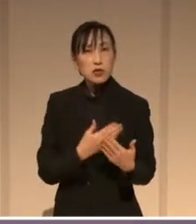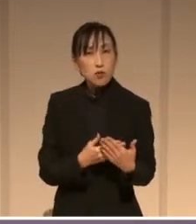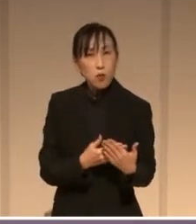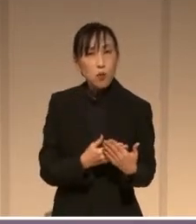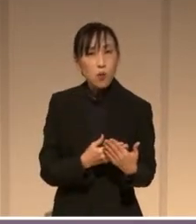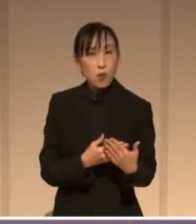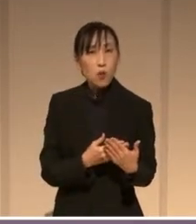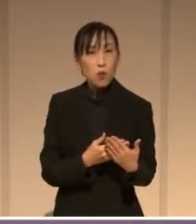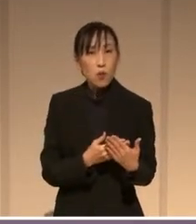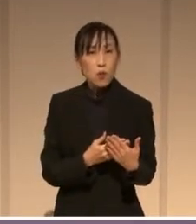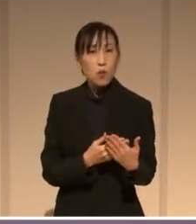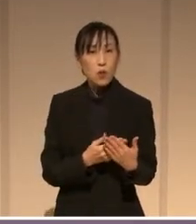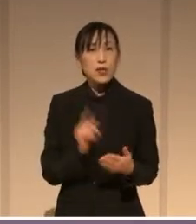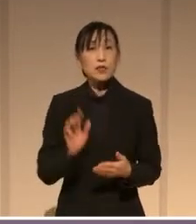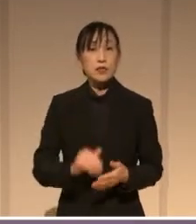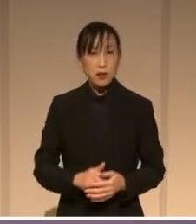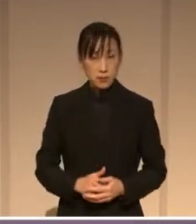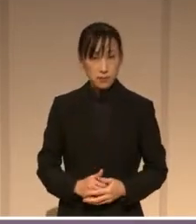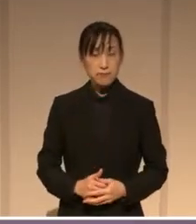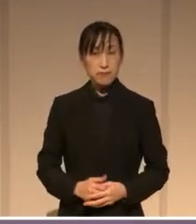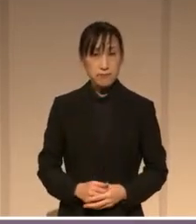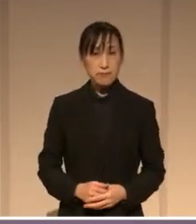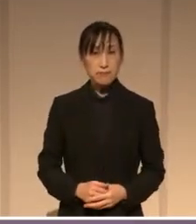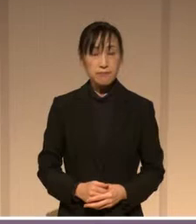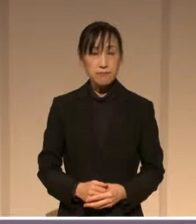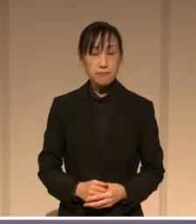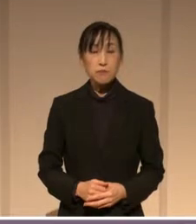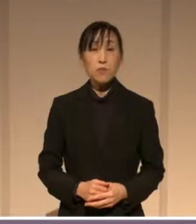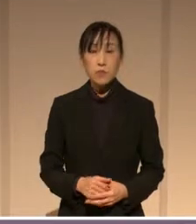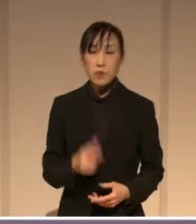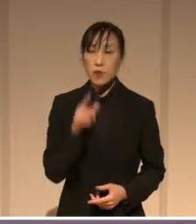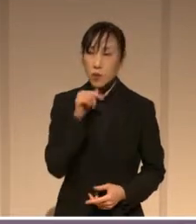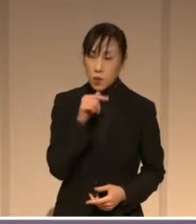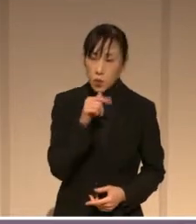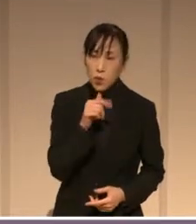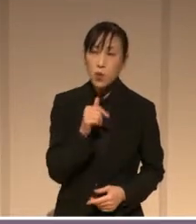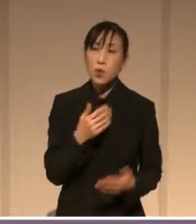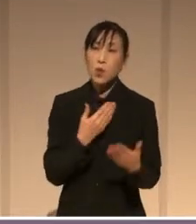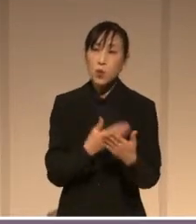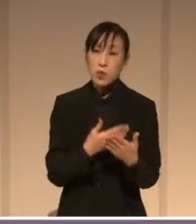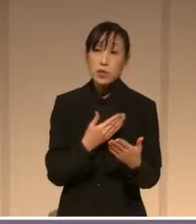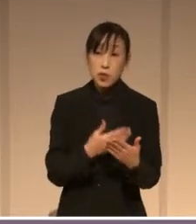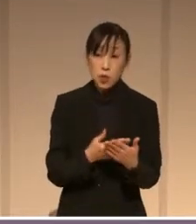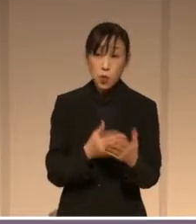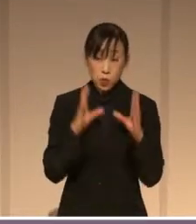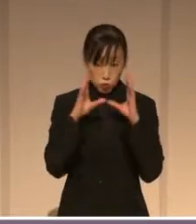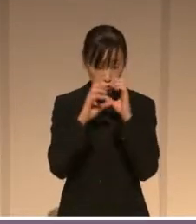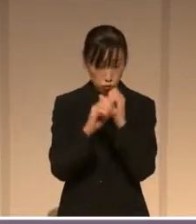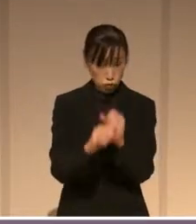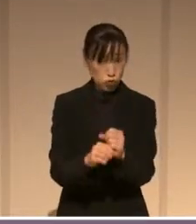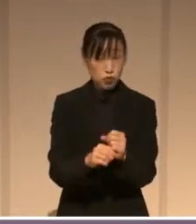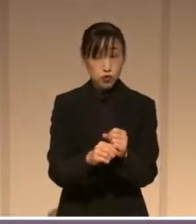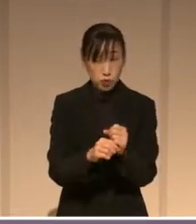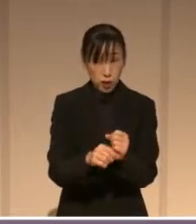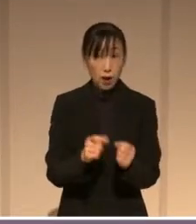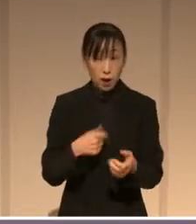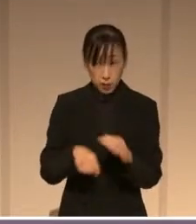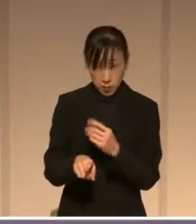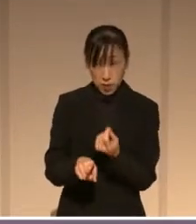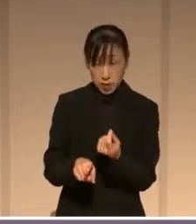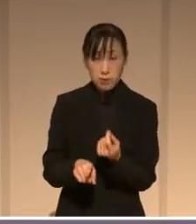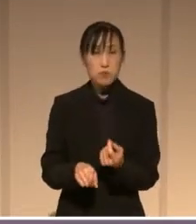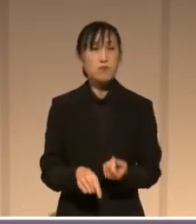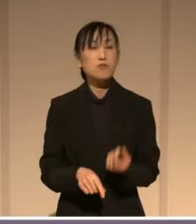感じでしたねん緊張がパフォーマンスを上げる反故になった集中に働いっていっていうところ